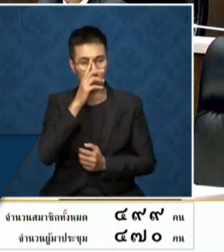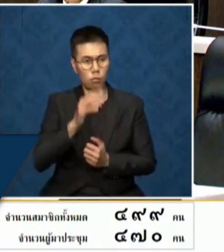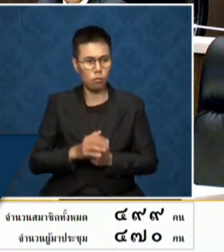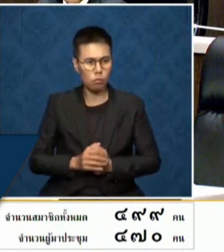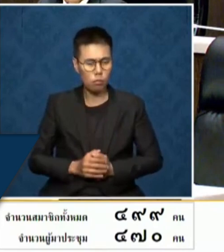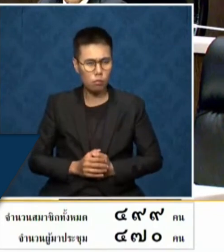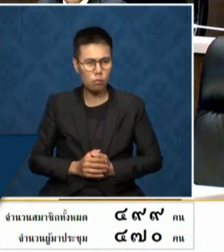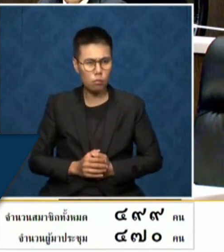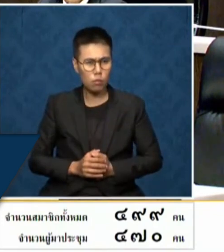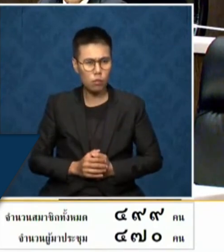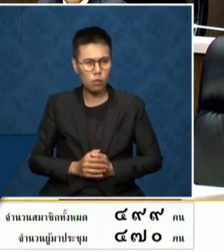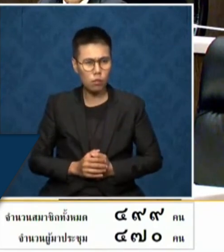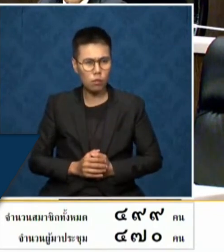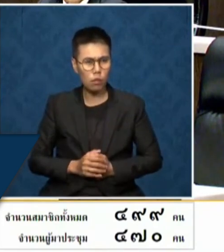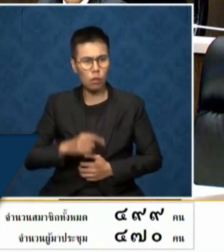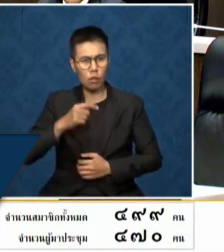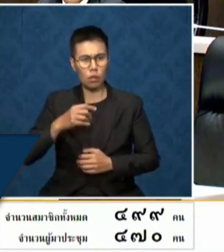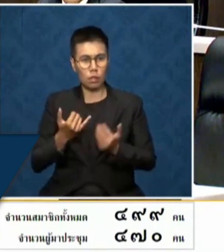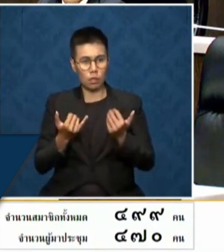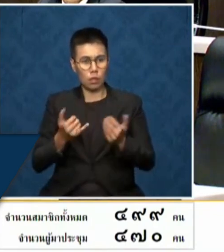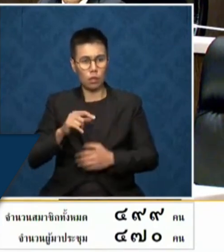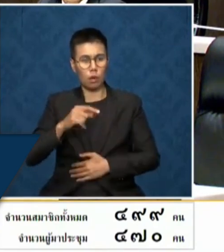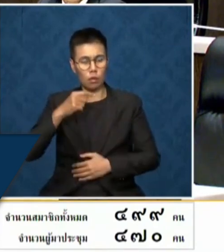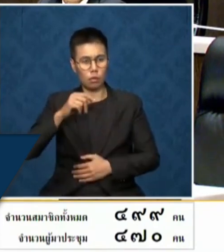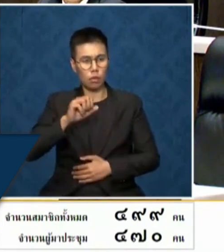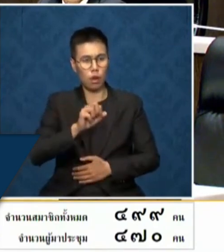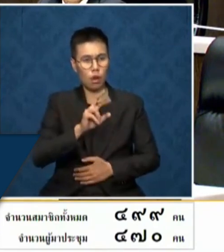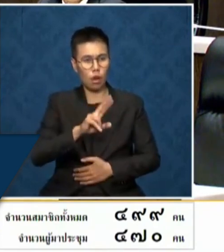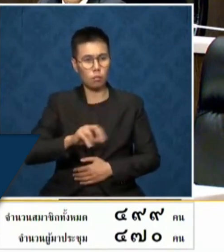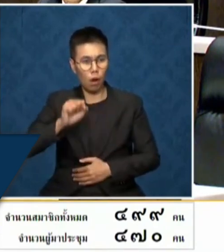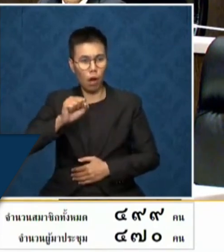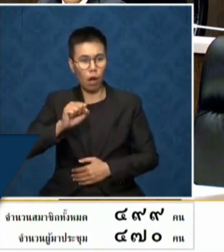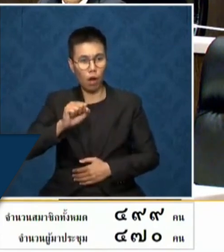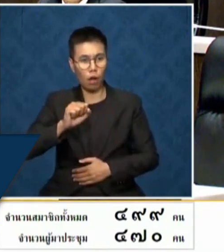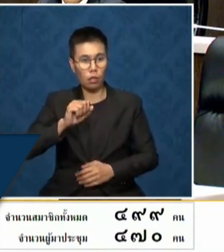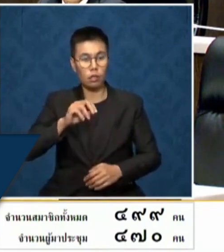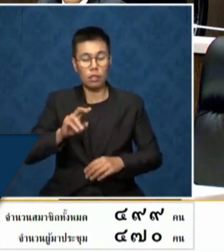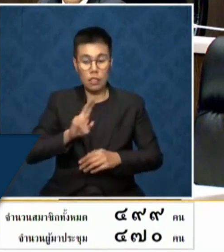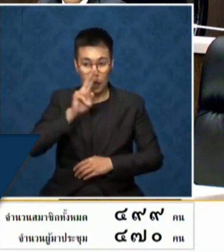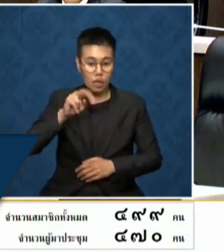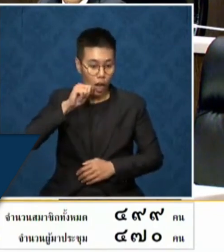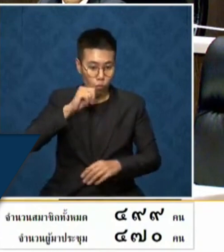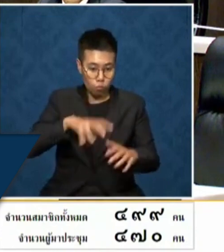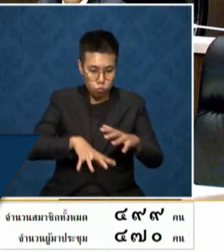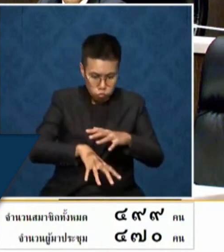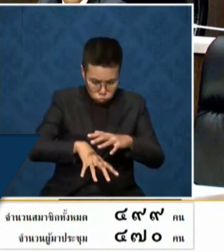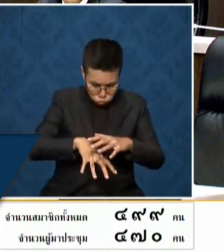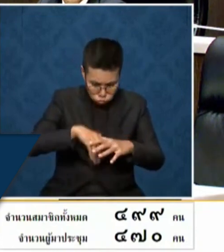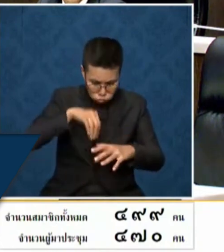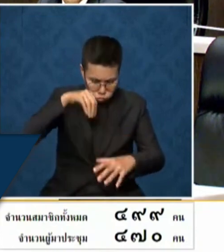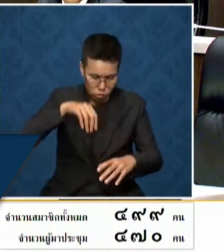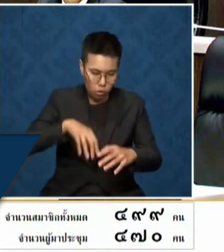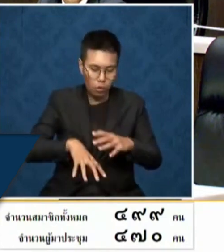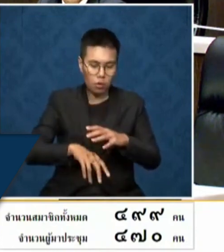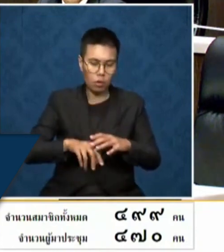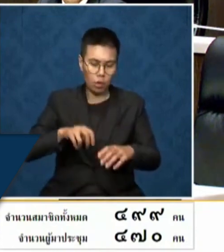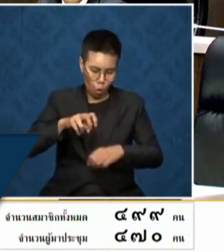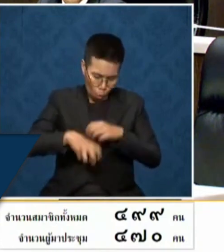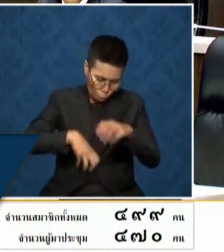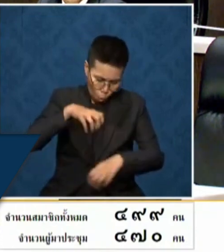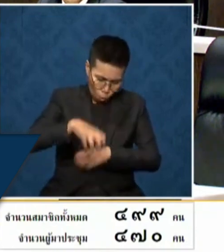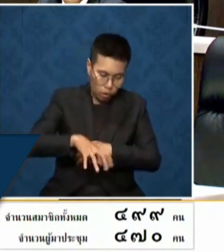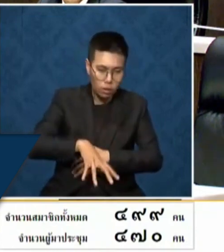แหล่งที่ใช้น้ำมาดานเยอะครับนั่นคือบริษัทเครื่องดื่มต่างๆถ้าคิดว่าน้ำบาดานะครับที่